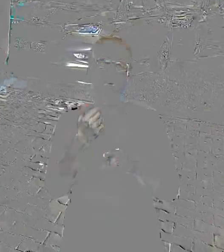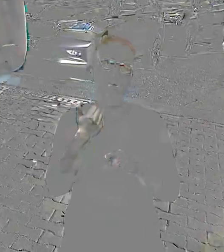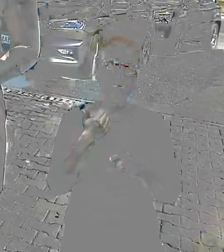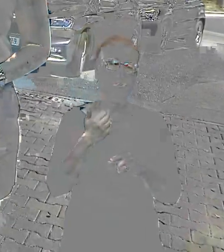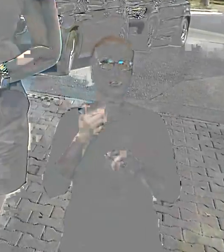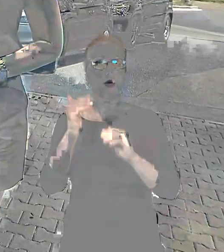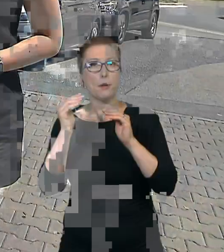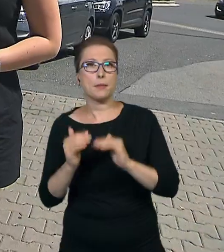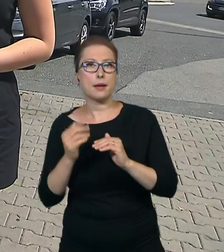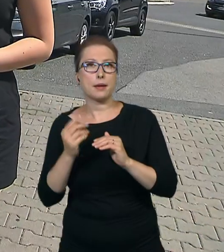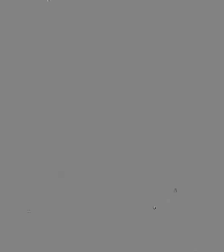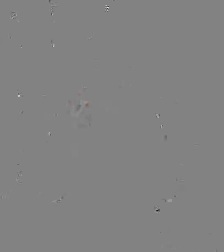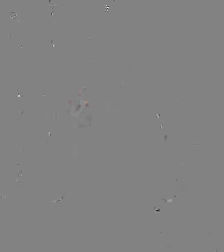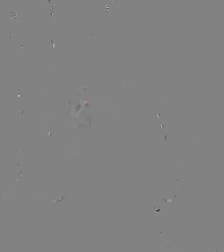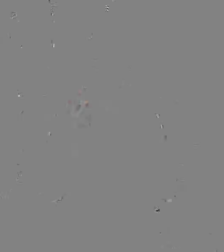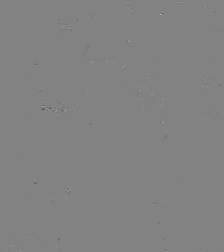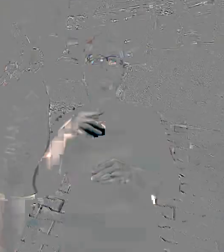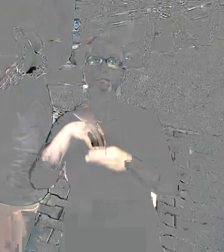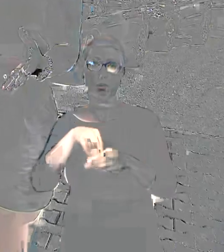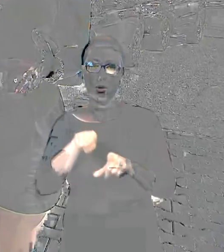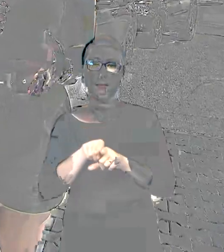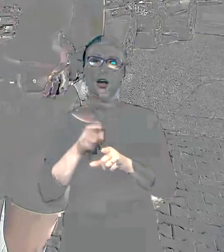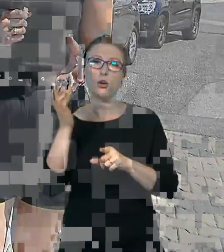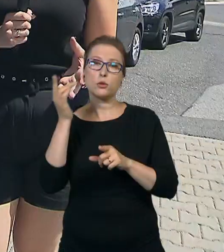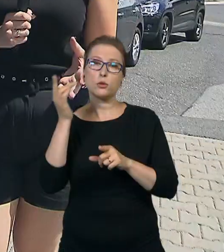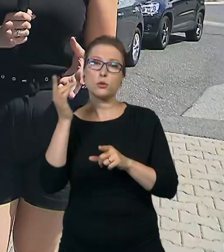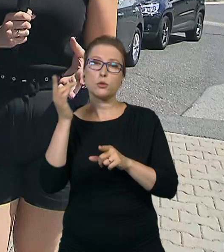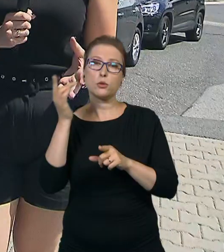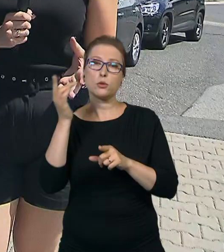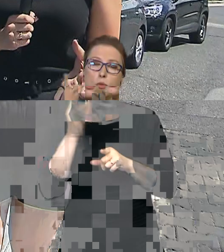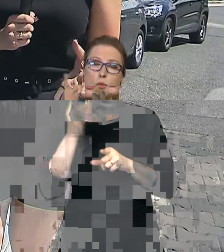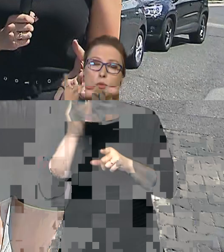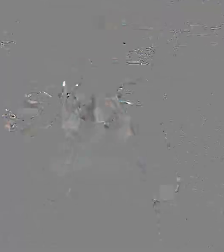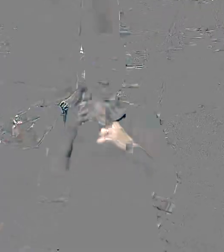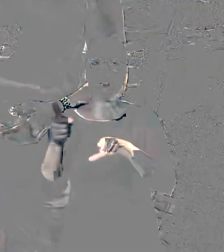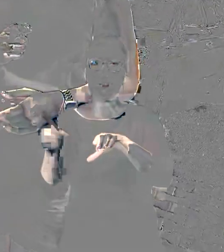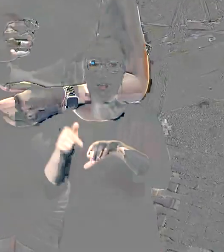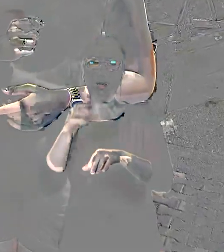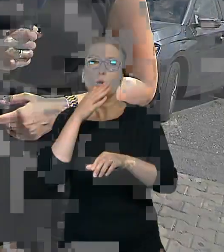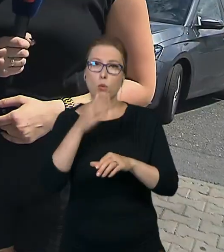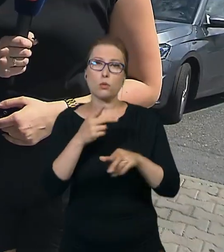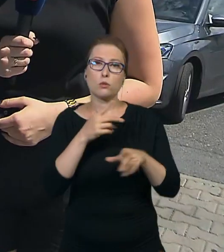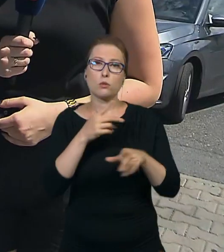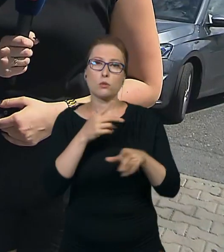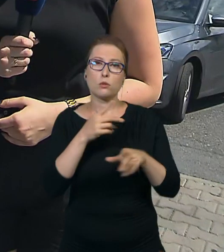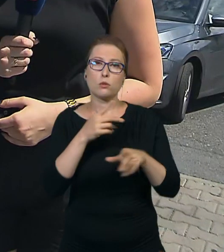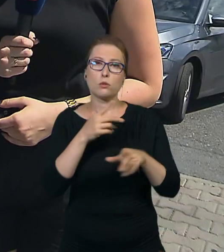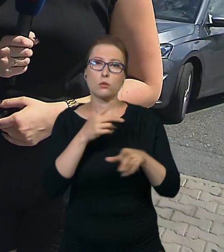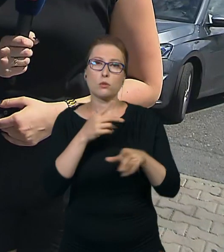maximálně o nižší desi... ...postupně pak experti... ...seměli spíše stabili...